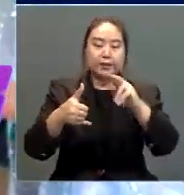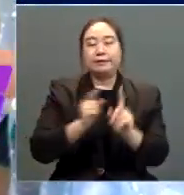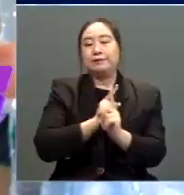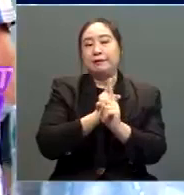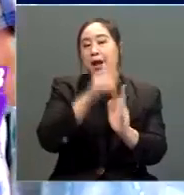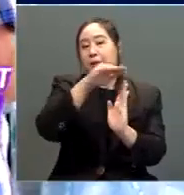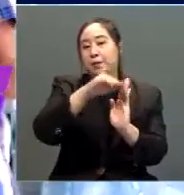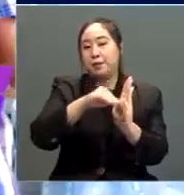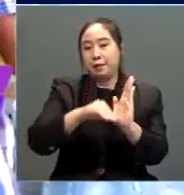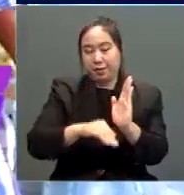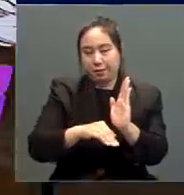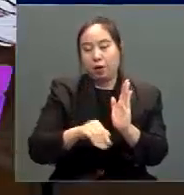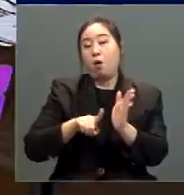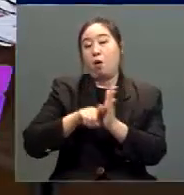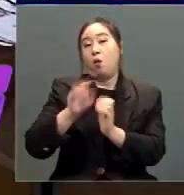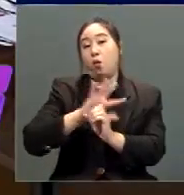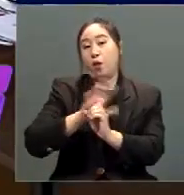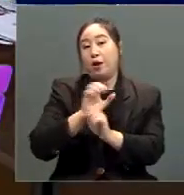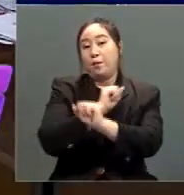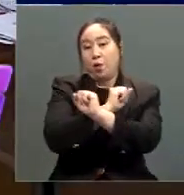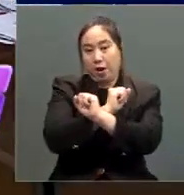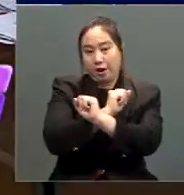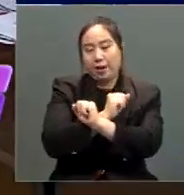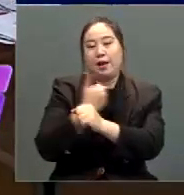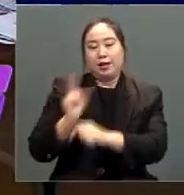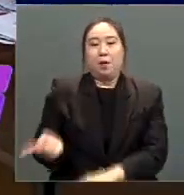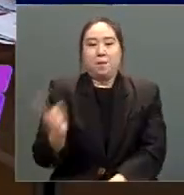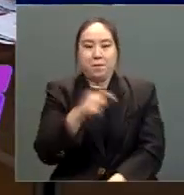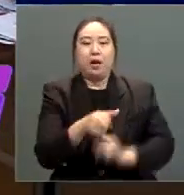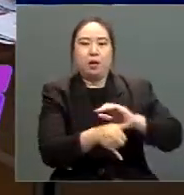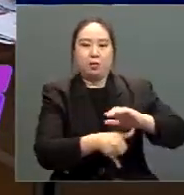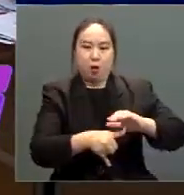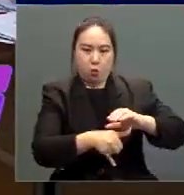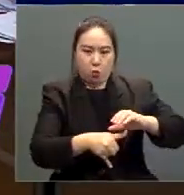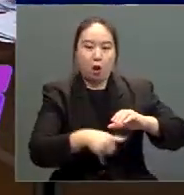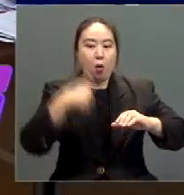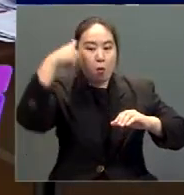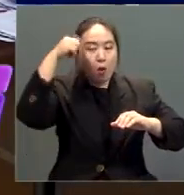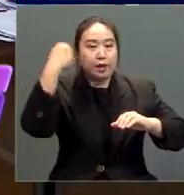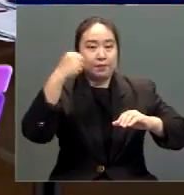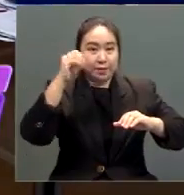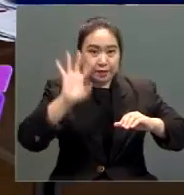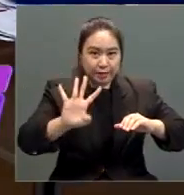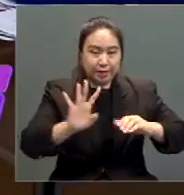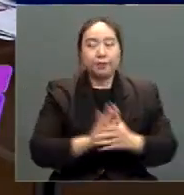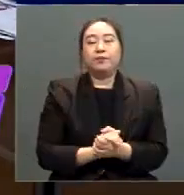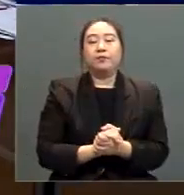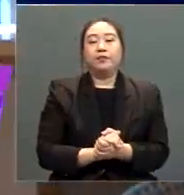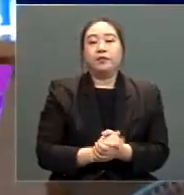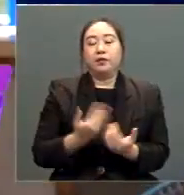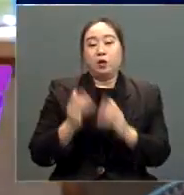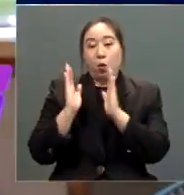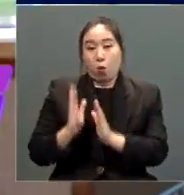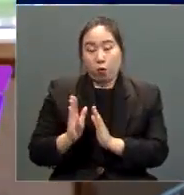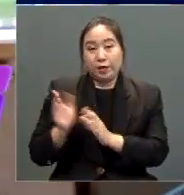และป้องกันไวรัสโควิด -19 พร้อมทั้งกักตัวสังเกตอาการเป็นเวลา14วันจุดที่จะนำคนที่เดินท